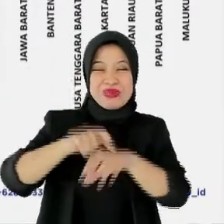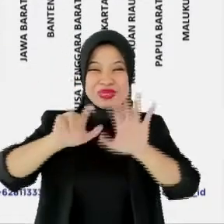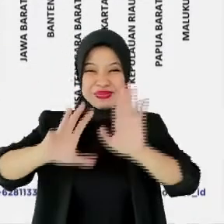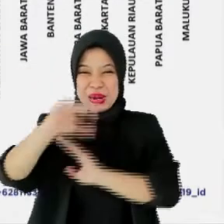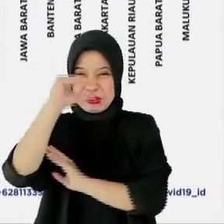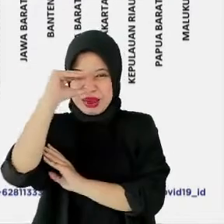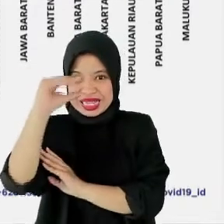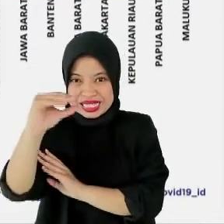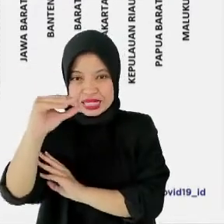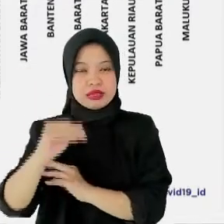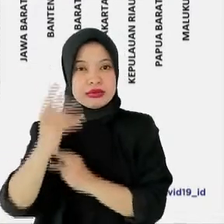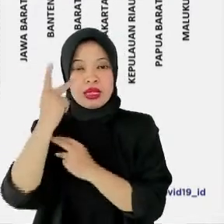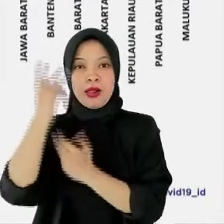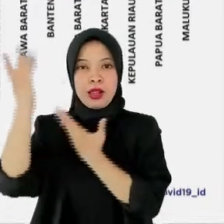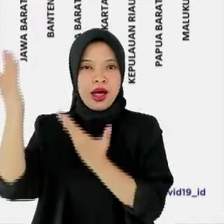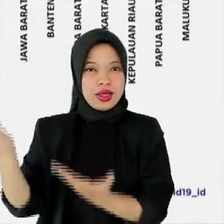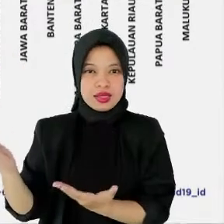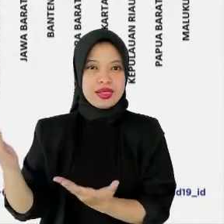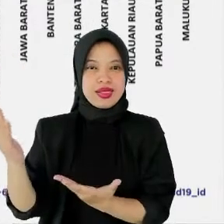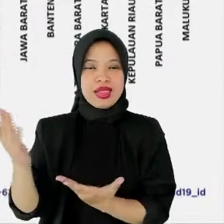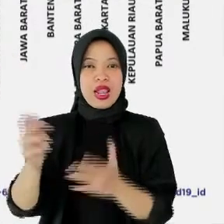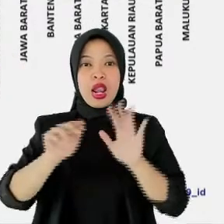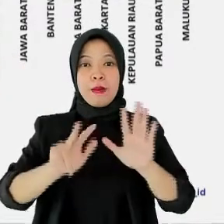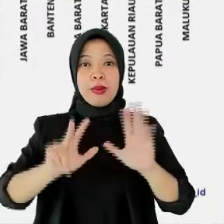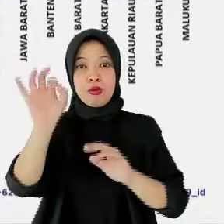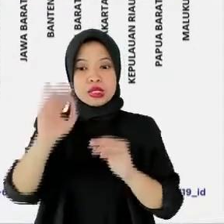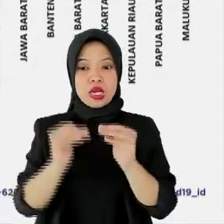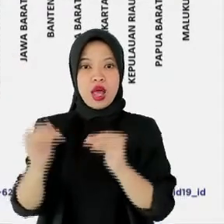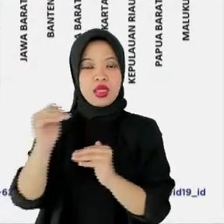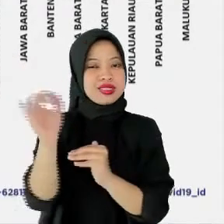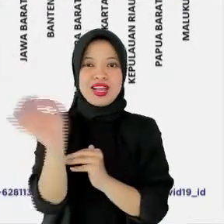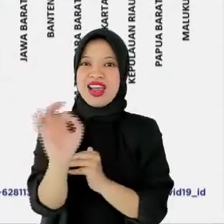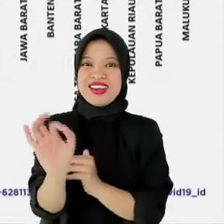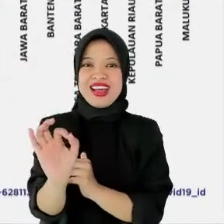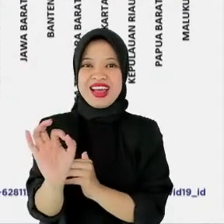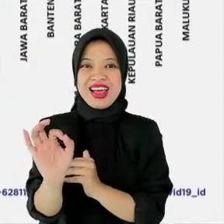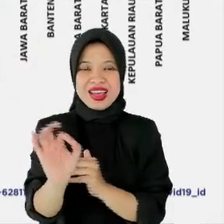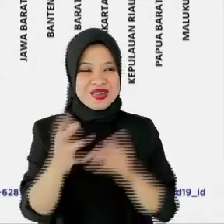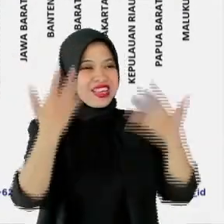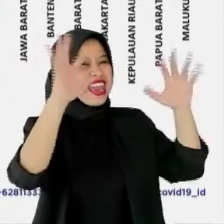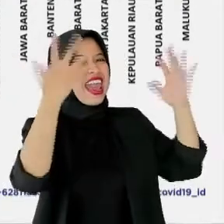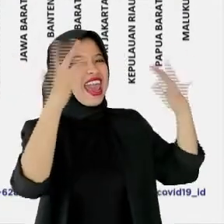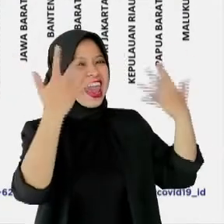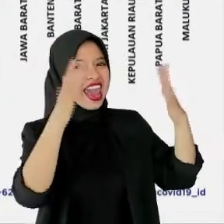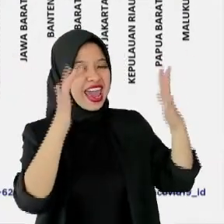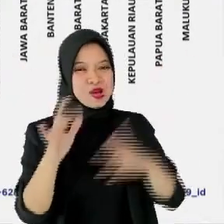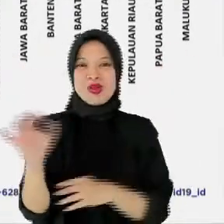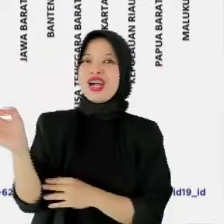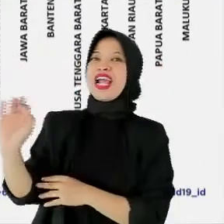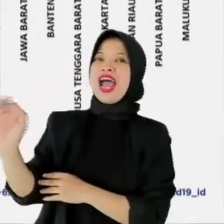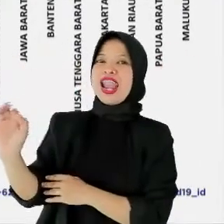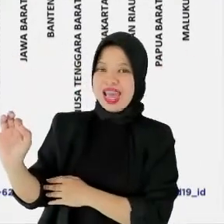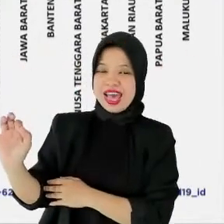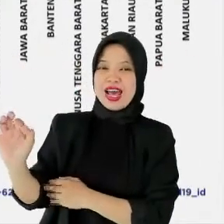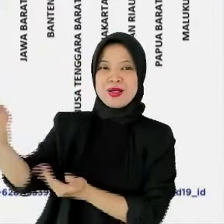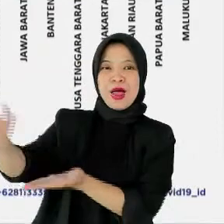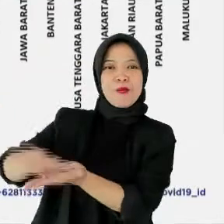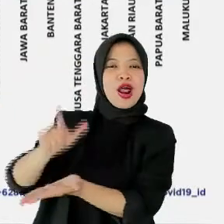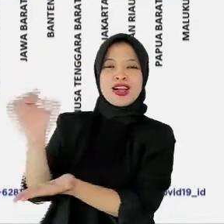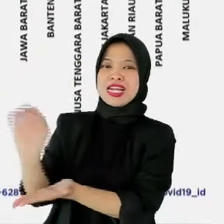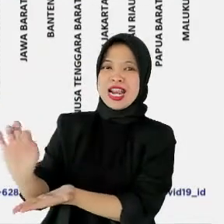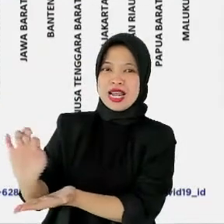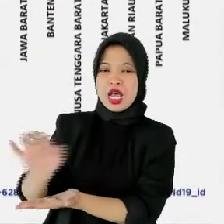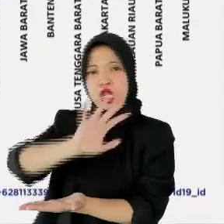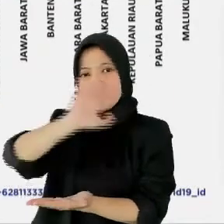Kalau kita lihat, sudah tidak ada yang di atas 80%, Dr. Lula. Nggak ada yang bentuknya kritikal itu tidak ada, gitu ya.